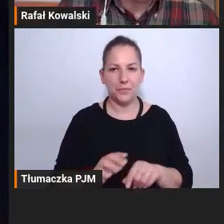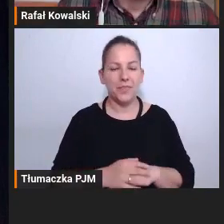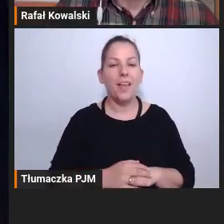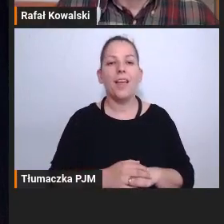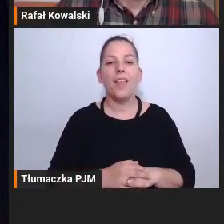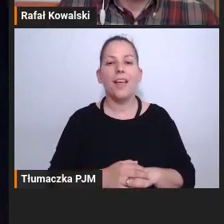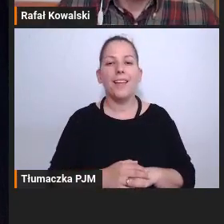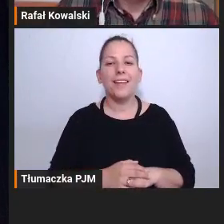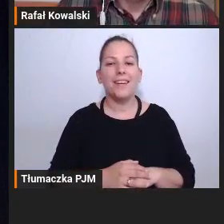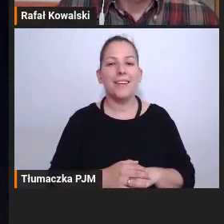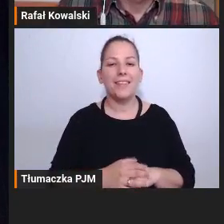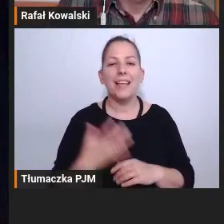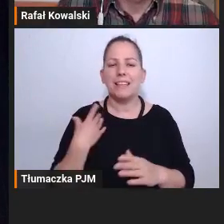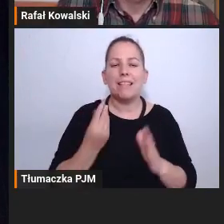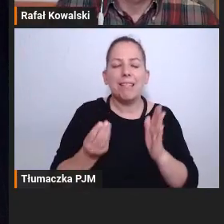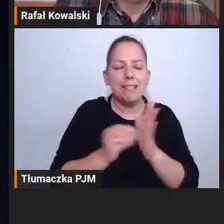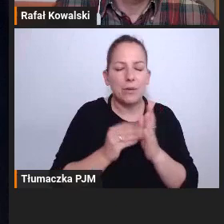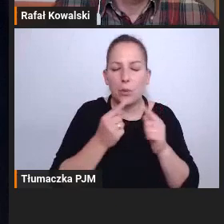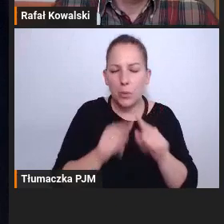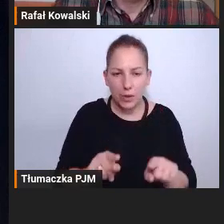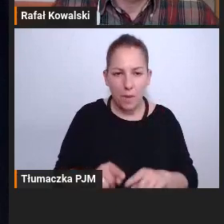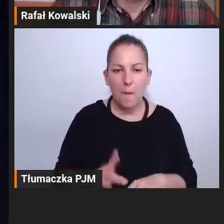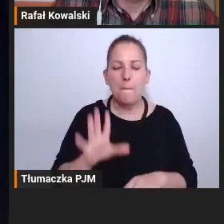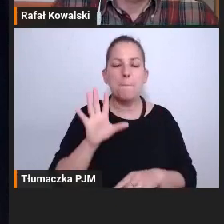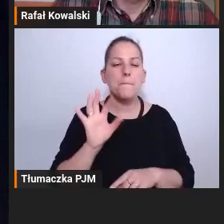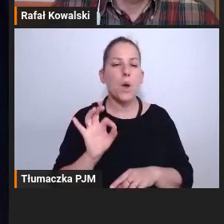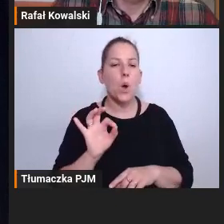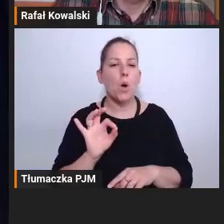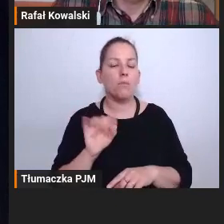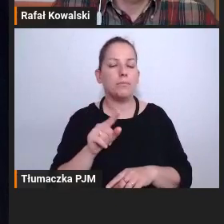No to Chciałam dopowiedzieć tylko bardzo króciutko, bo myśmy